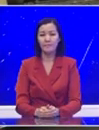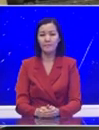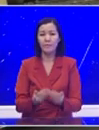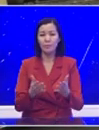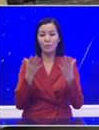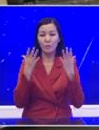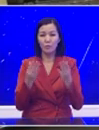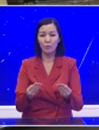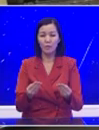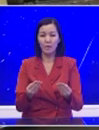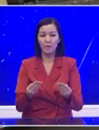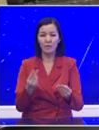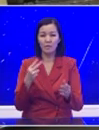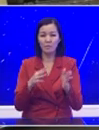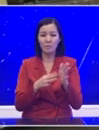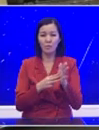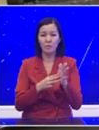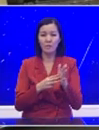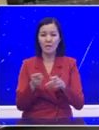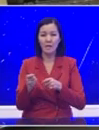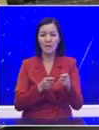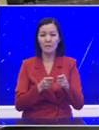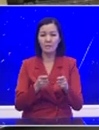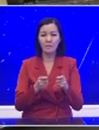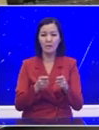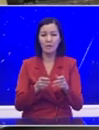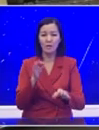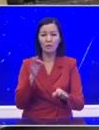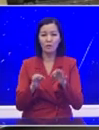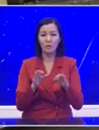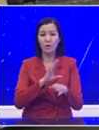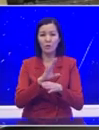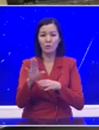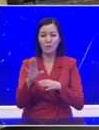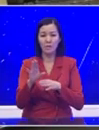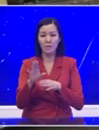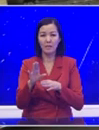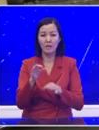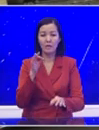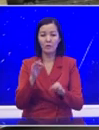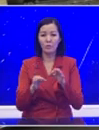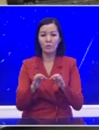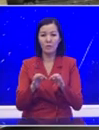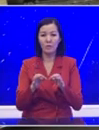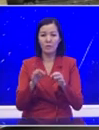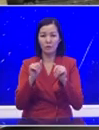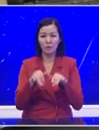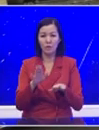Бүгін күнге 29 әкімшілік істердің барлығы сотқа жолданып, сот органдарымен